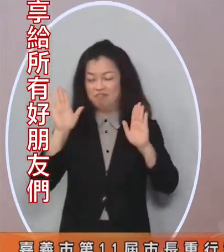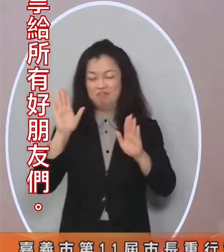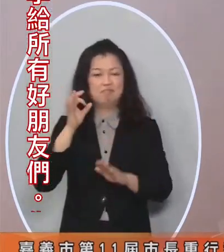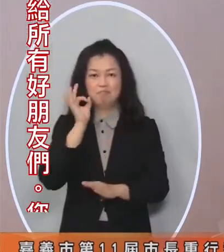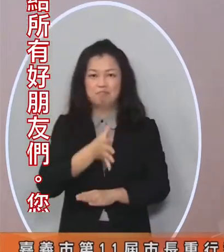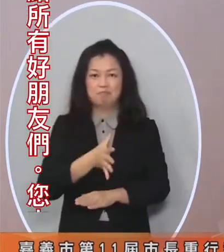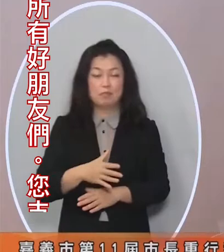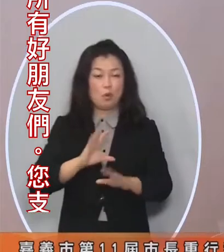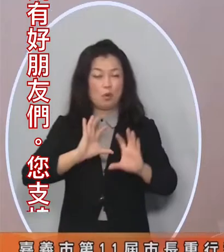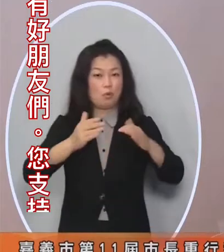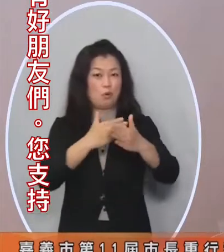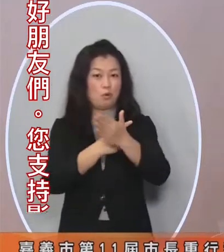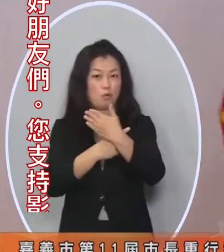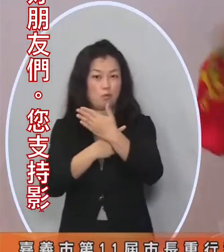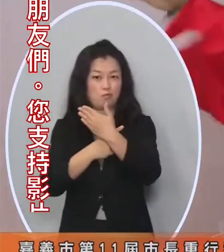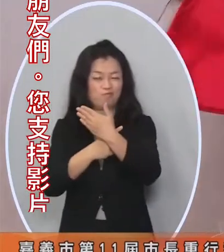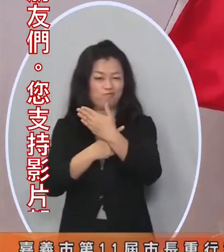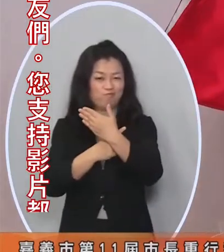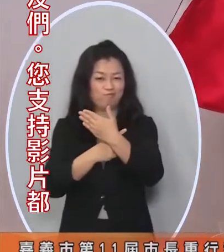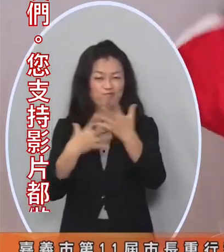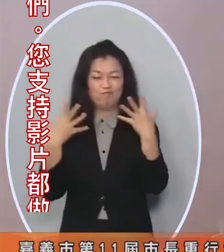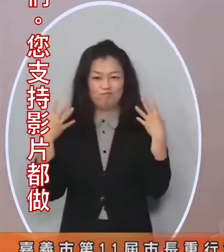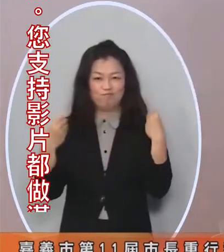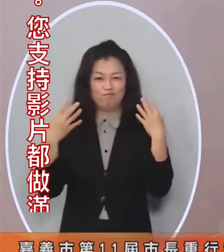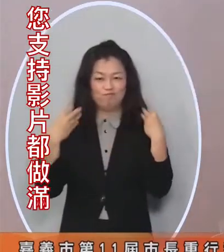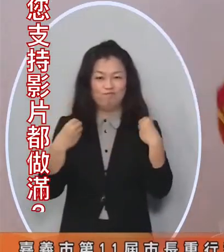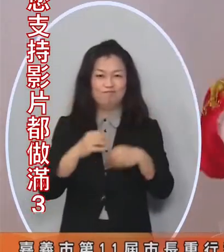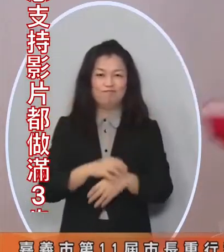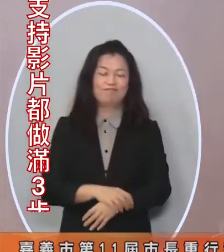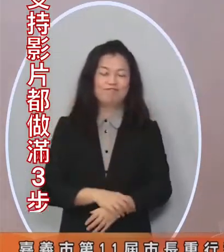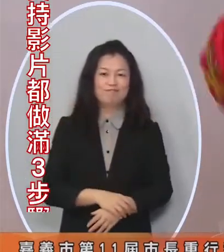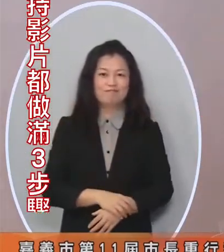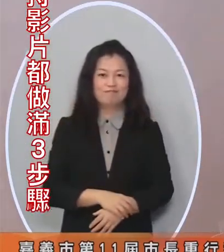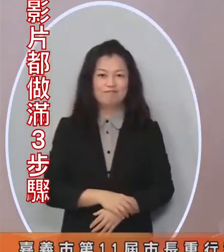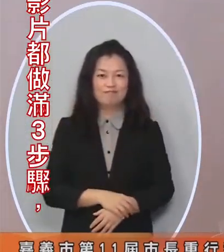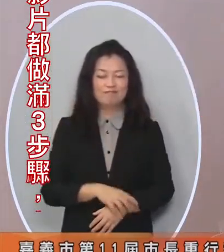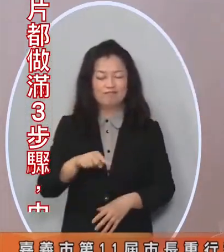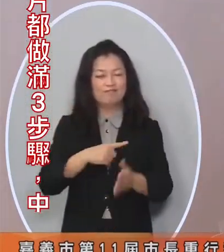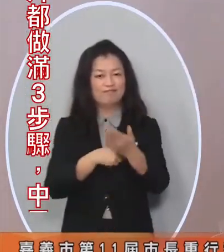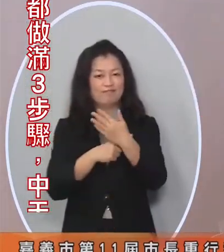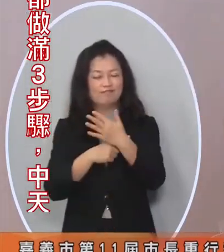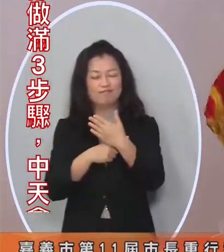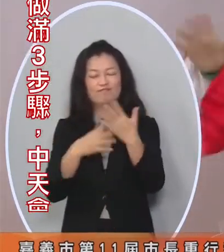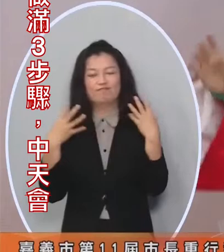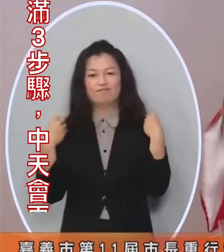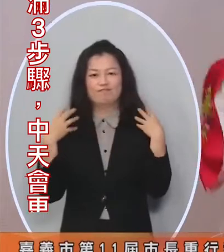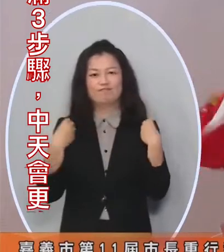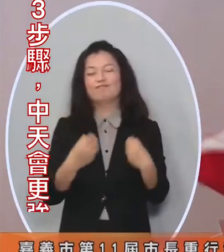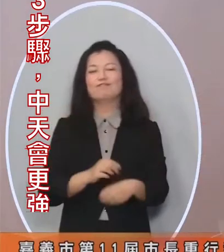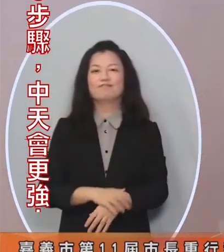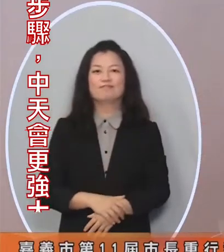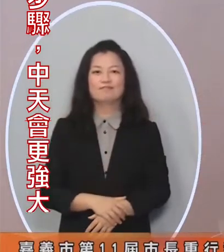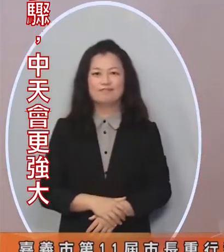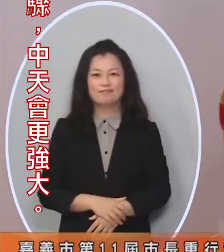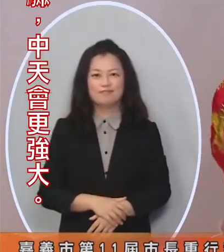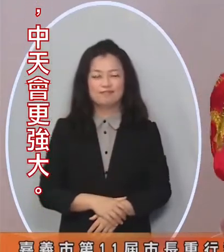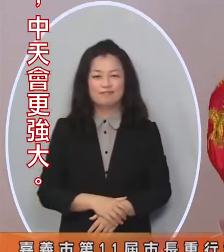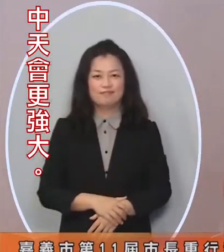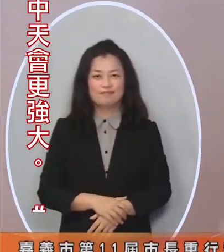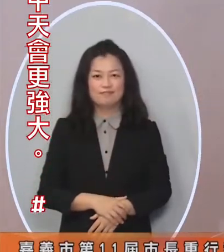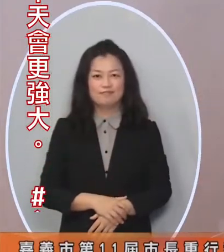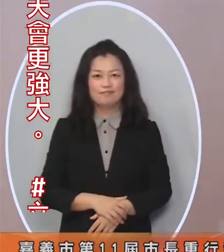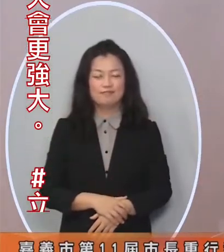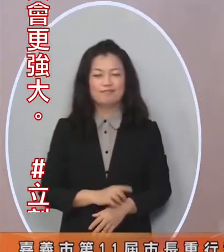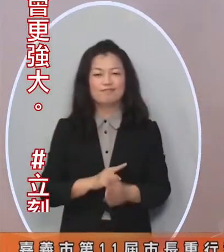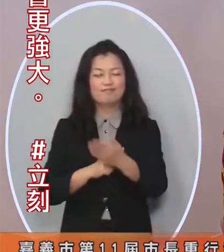我们的国旗在空位中飘荡。飘荡飘荡飘荡飘